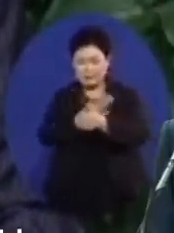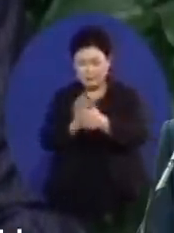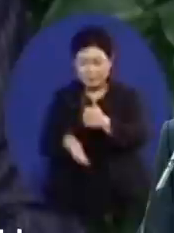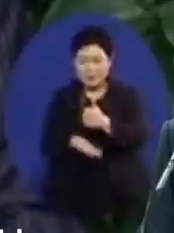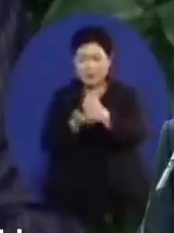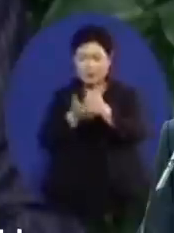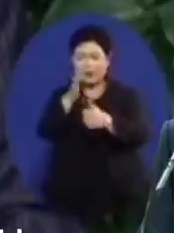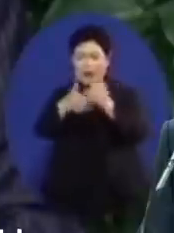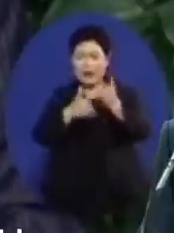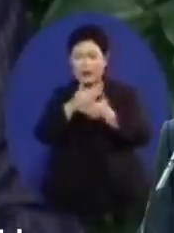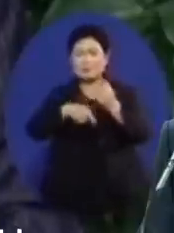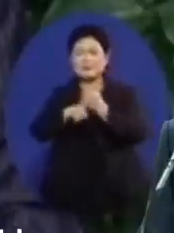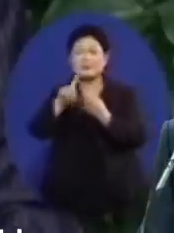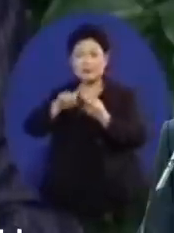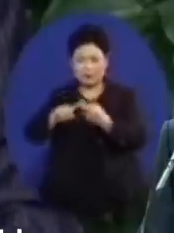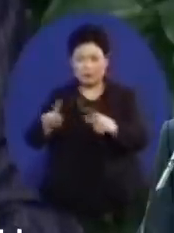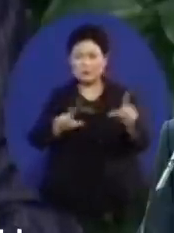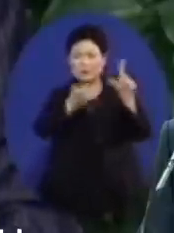하나님 뜻대로만 살면은